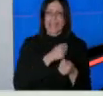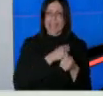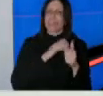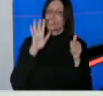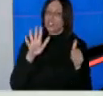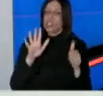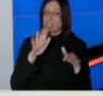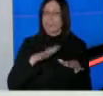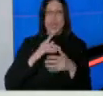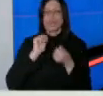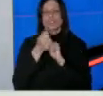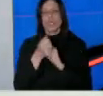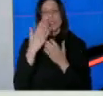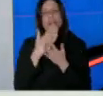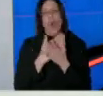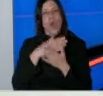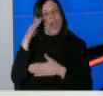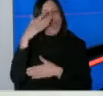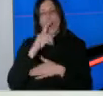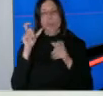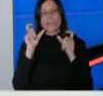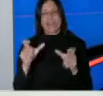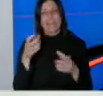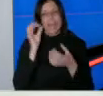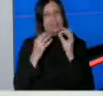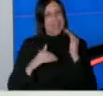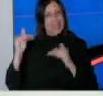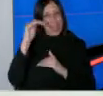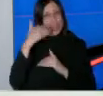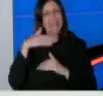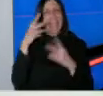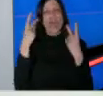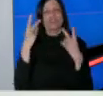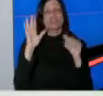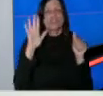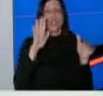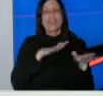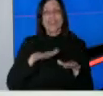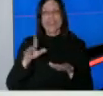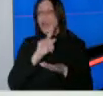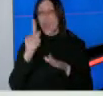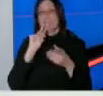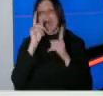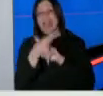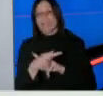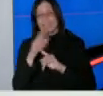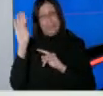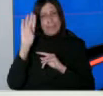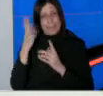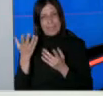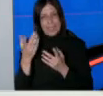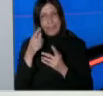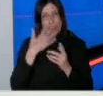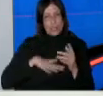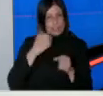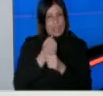מנדטים לא משנים את חוק הלאום ולא מגינים על בית המשפט העליון, והכי חשוב, ב6 מנדטים לא מחליפים את נתניהו. אתם